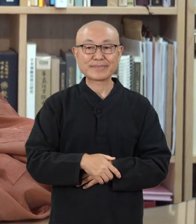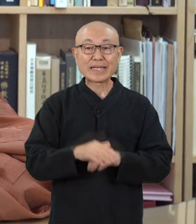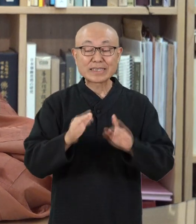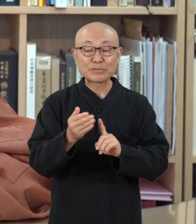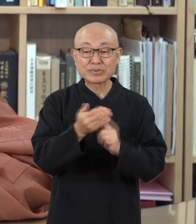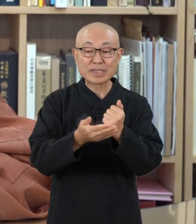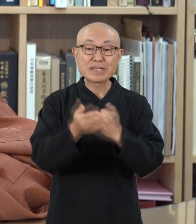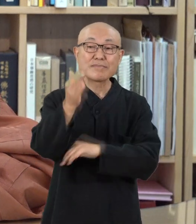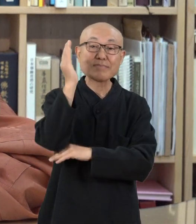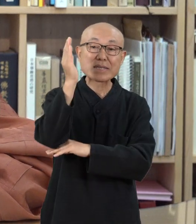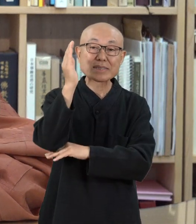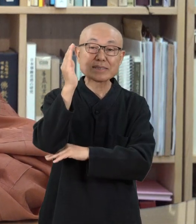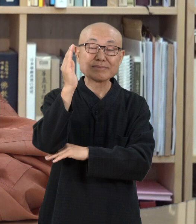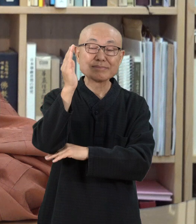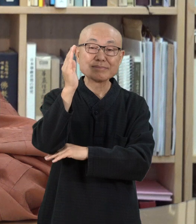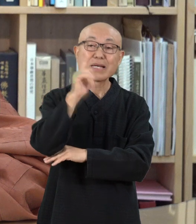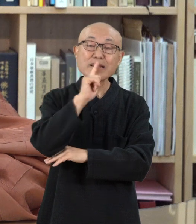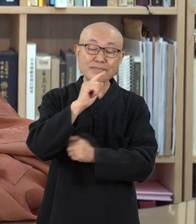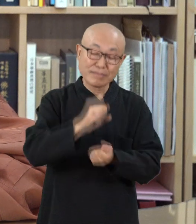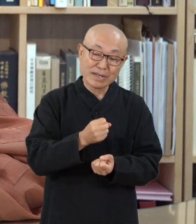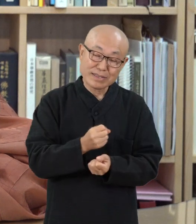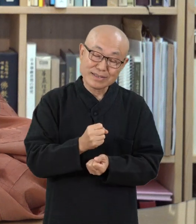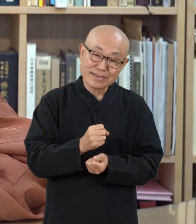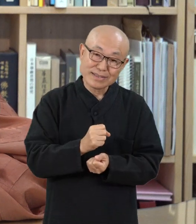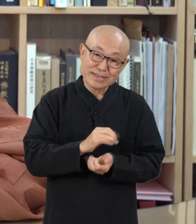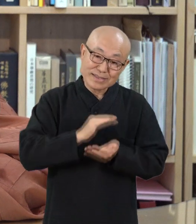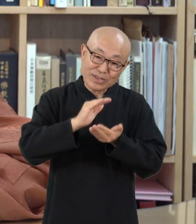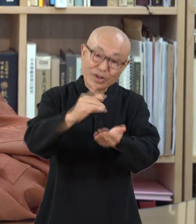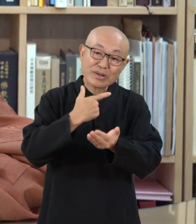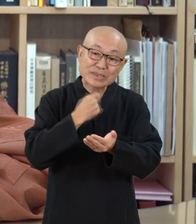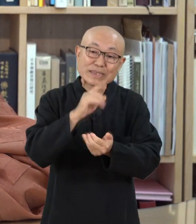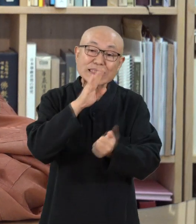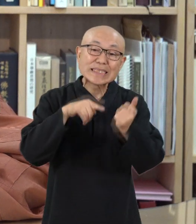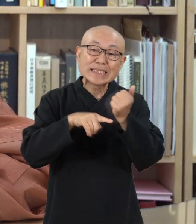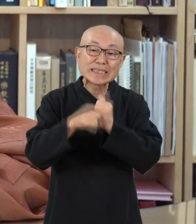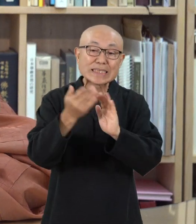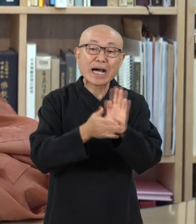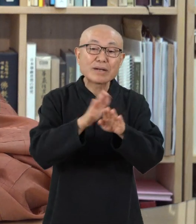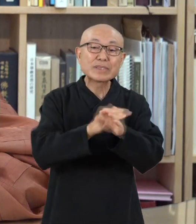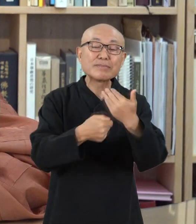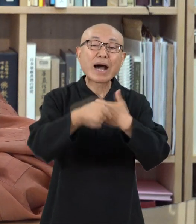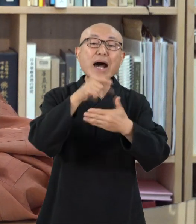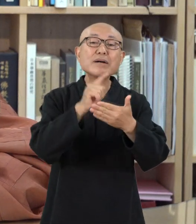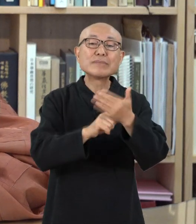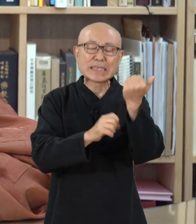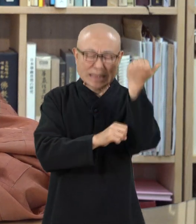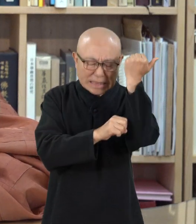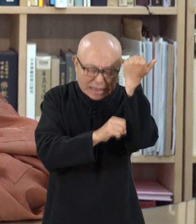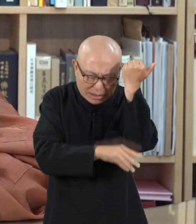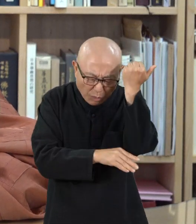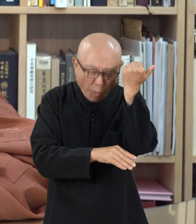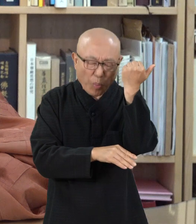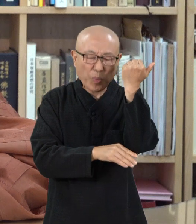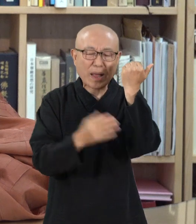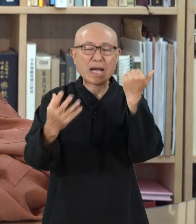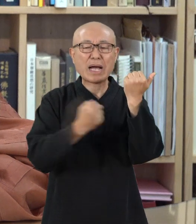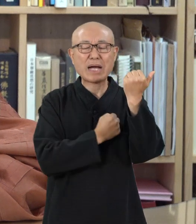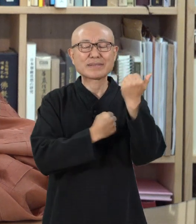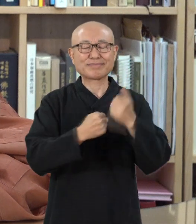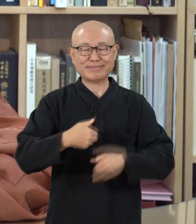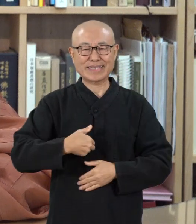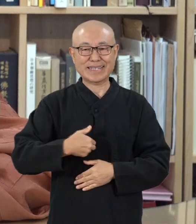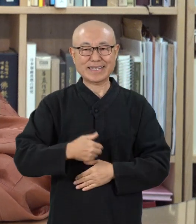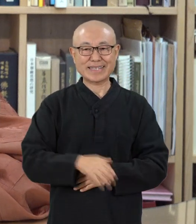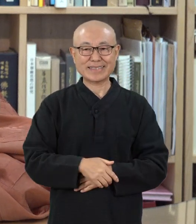말씀에 의지해서 전하고자 하는 지혜와 자비심을 우리는 근원적으로 간직해야 된다. 그렇게